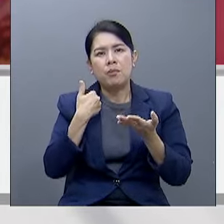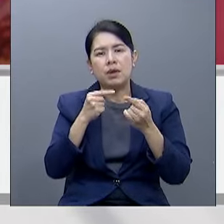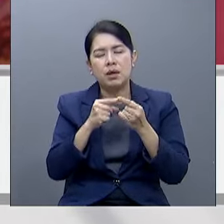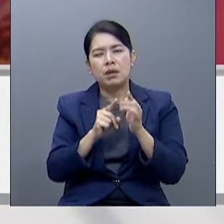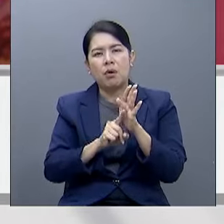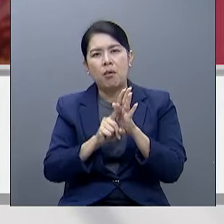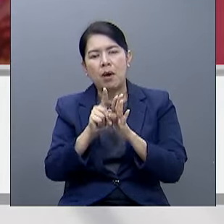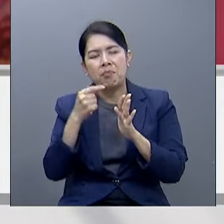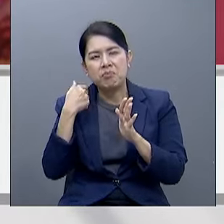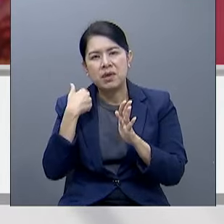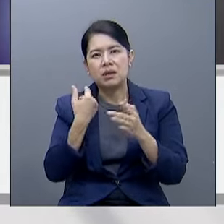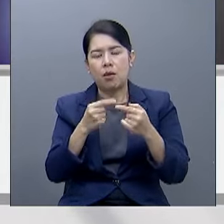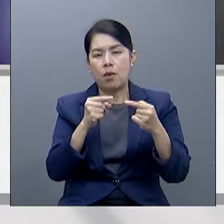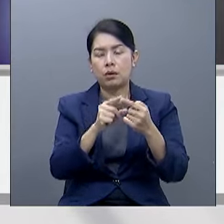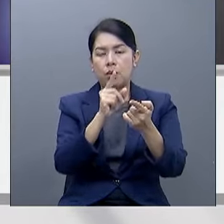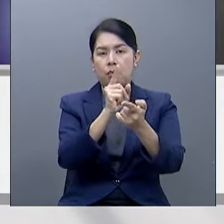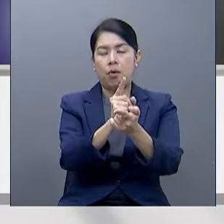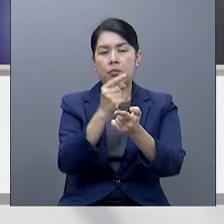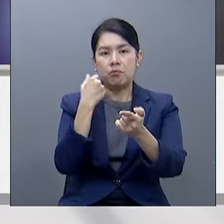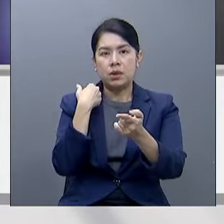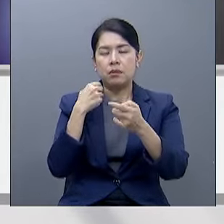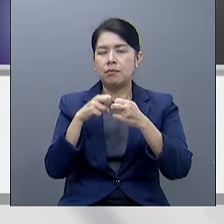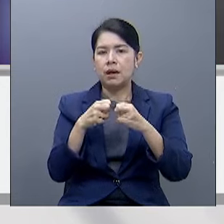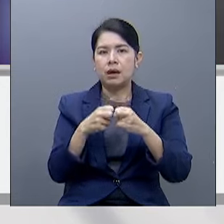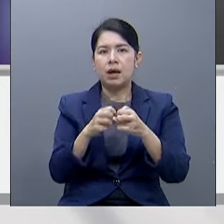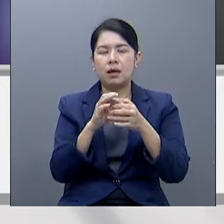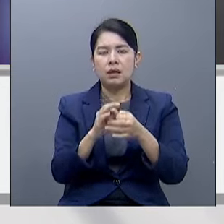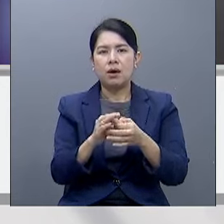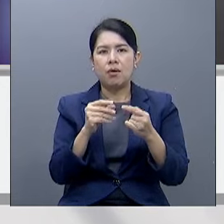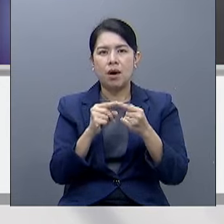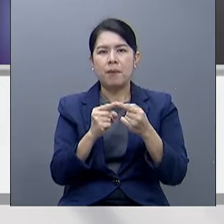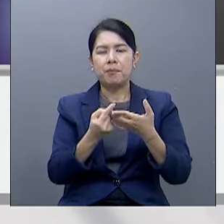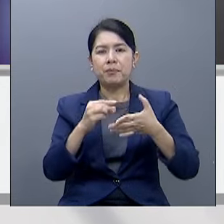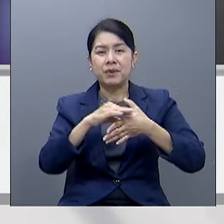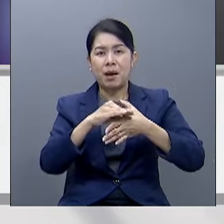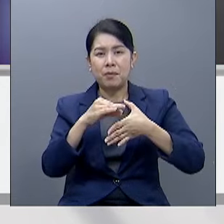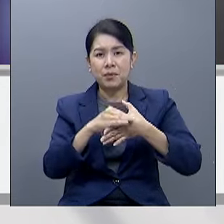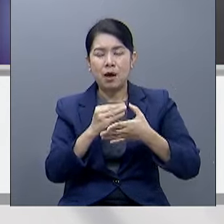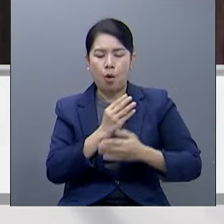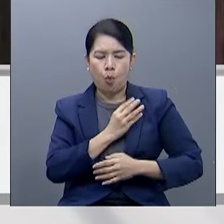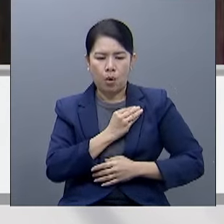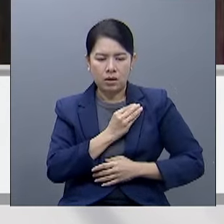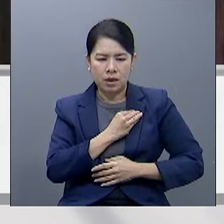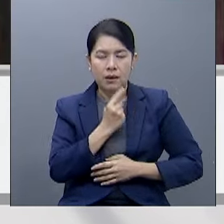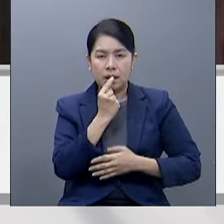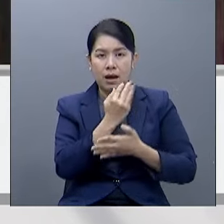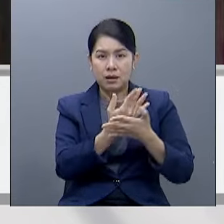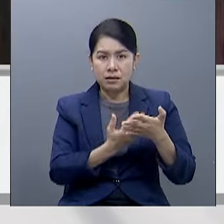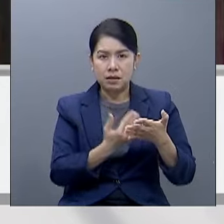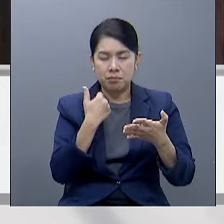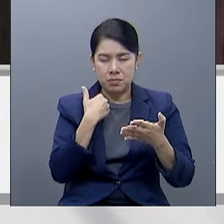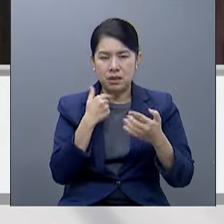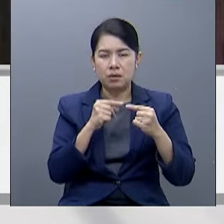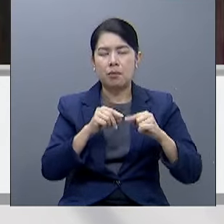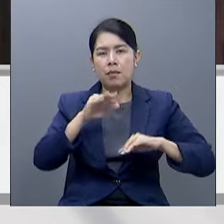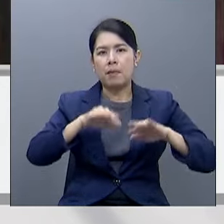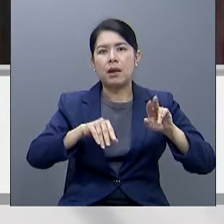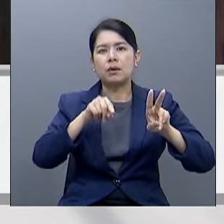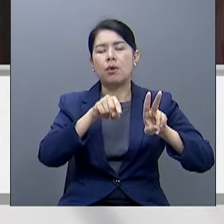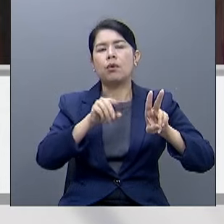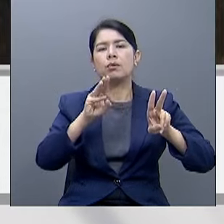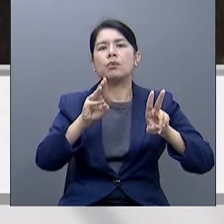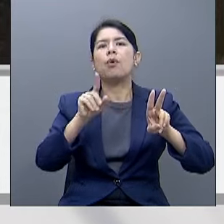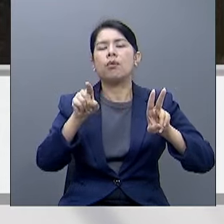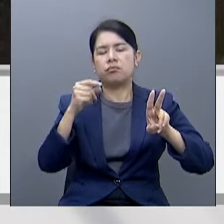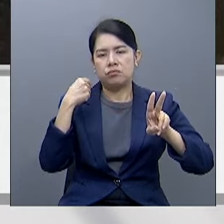ด้วยแต่ไปพบความเสี่ยงที่จะเกิดโรคกล้ามเนื้อหัวใจขาดเลือดเฉียบพลันมากกว่า 2.6เท่าเมื่อเทียบกับคนที่ไม่สูบ